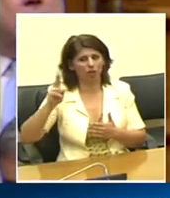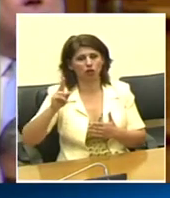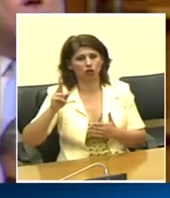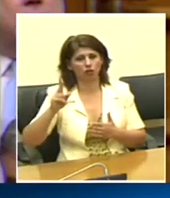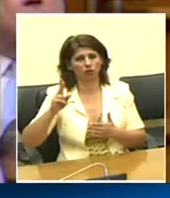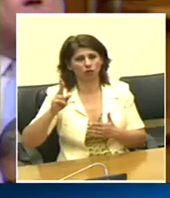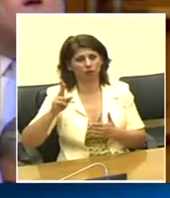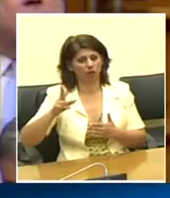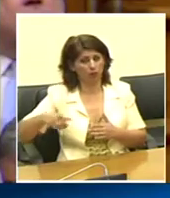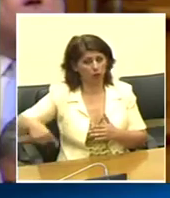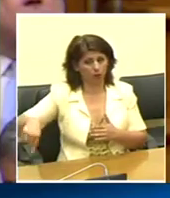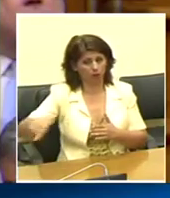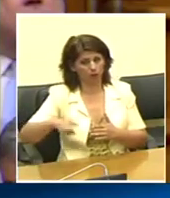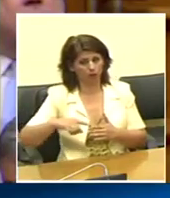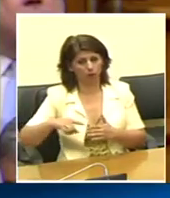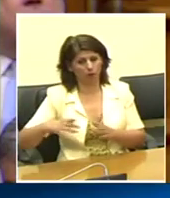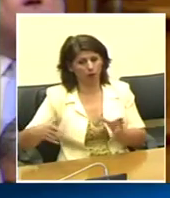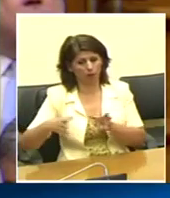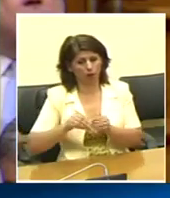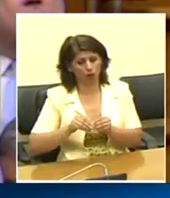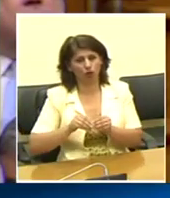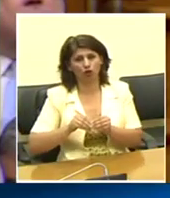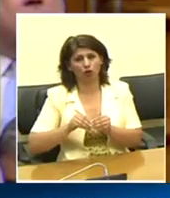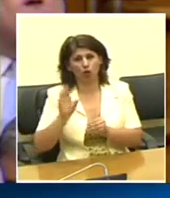τις υπόλοιπες, από το σύνολο της Ευρωζώνης.